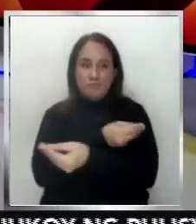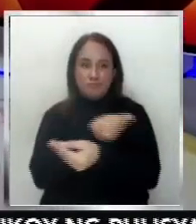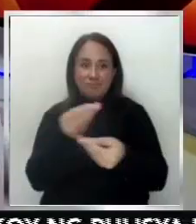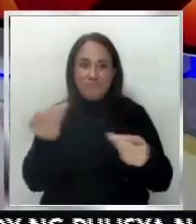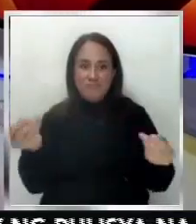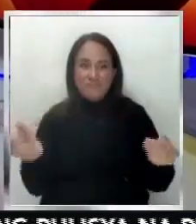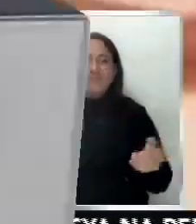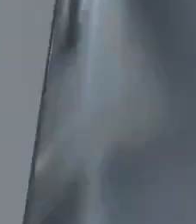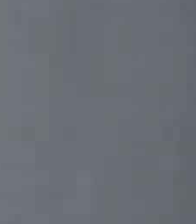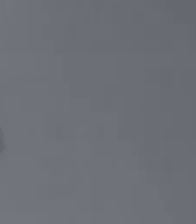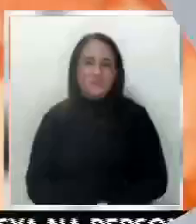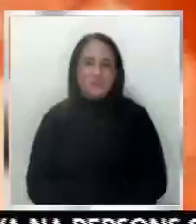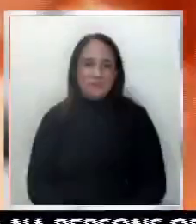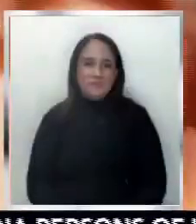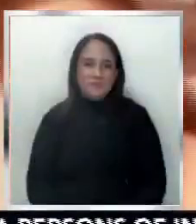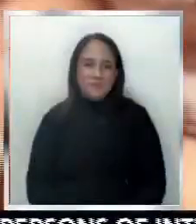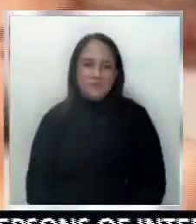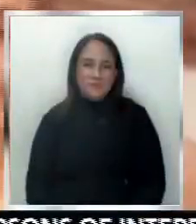kay Aubrey Carampel.